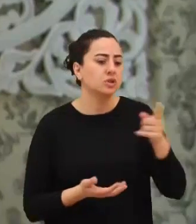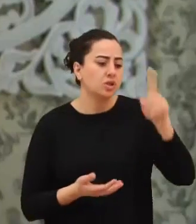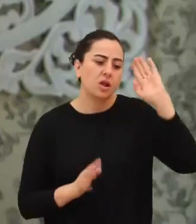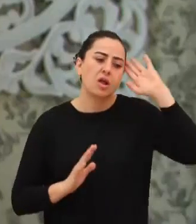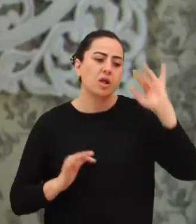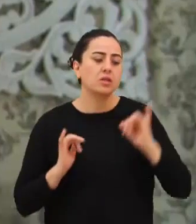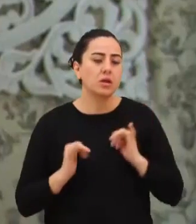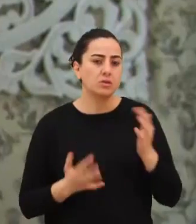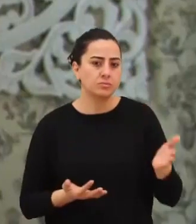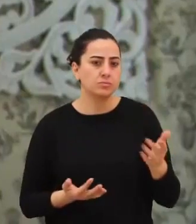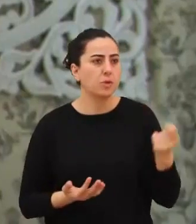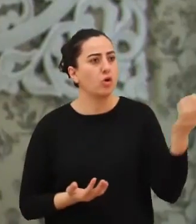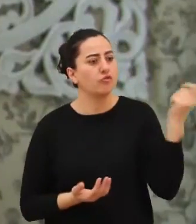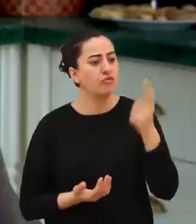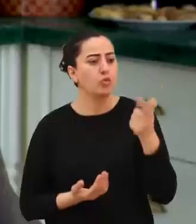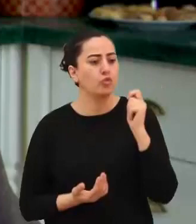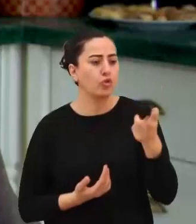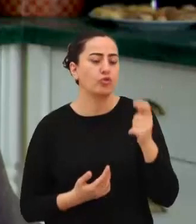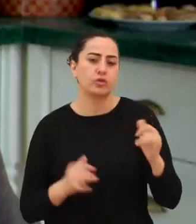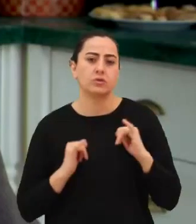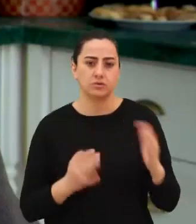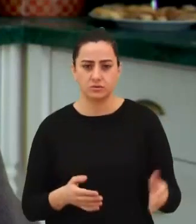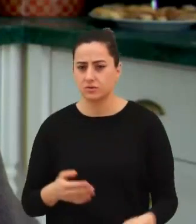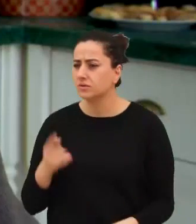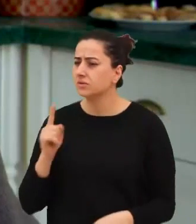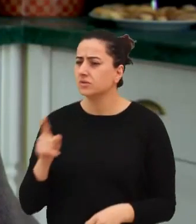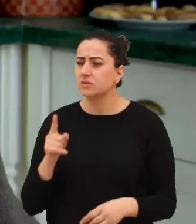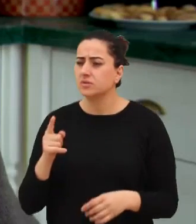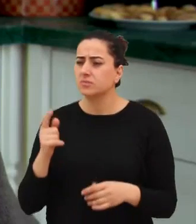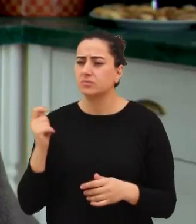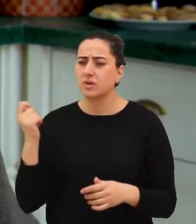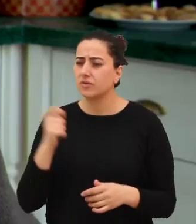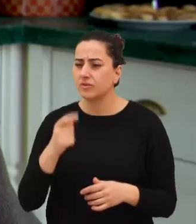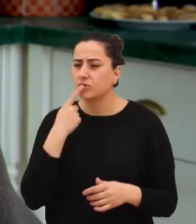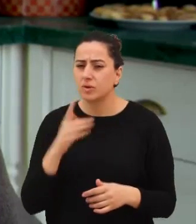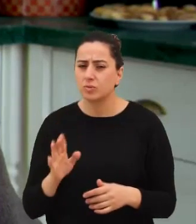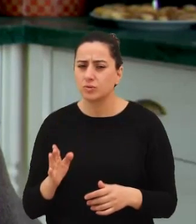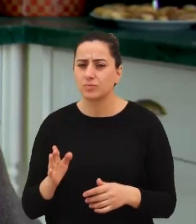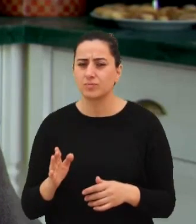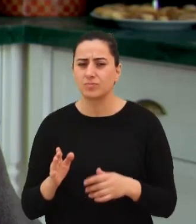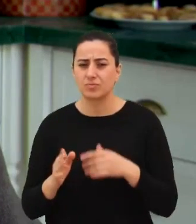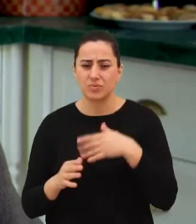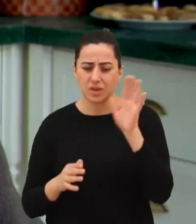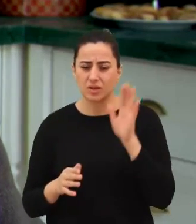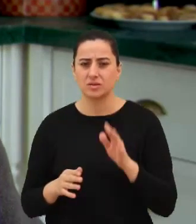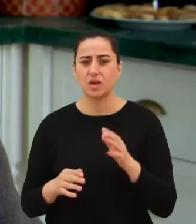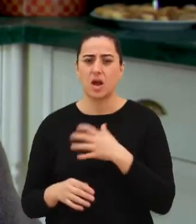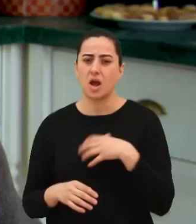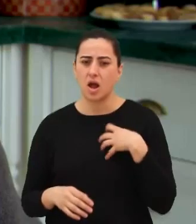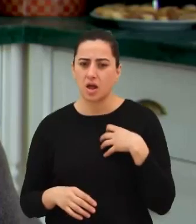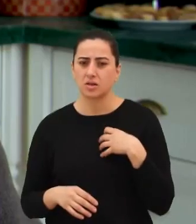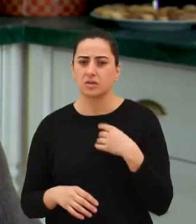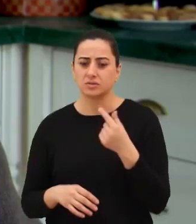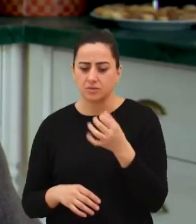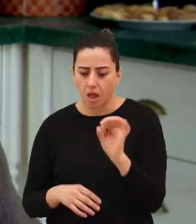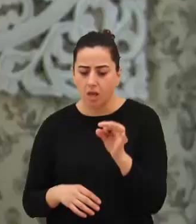gelip yatıyorsun, üstüne para veriyorlar. Seni bana parayla mı verdiler demiyorum. Doğumunda gittim, anana bir çeyrek